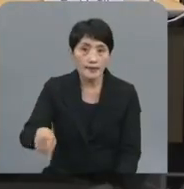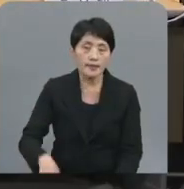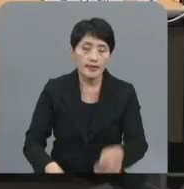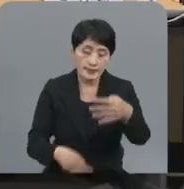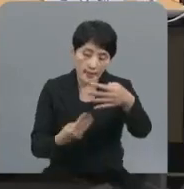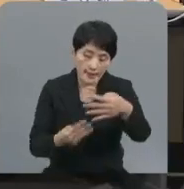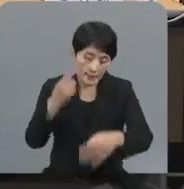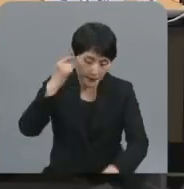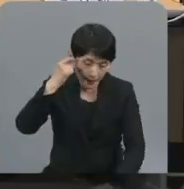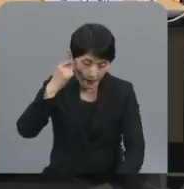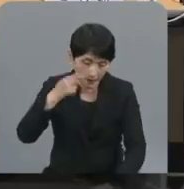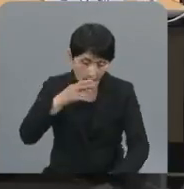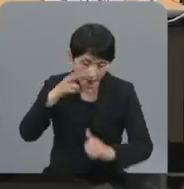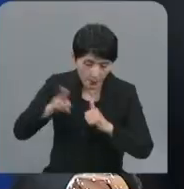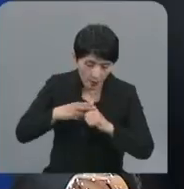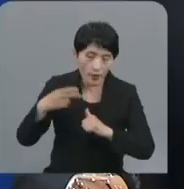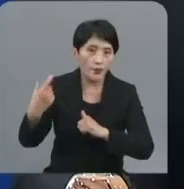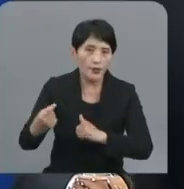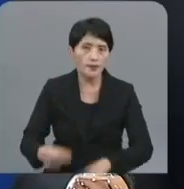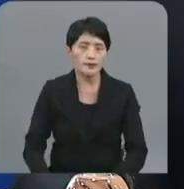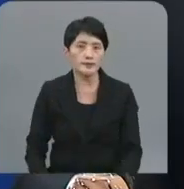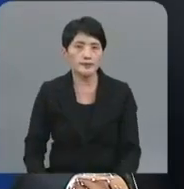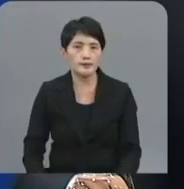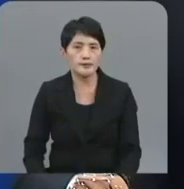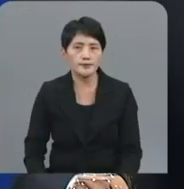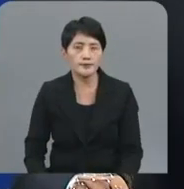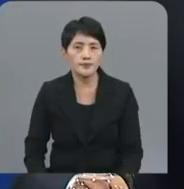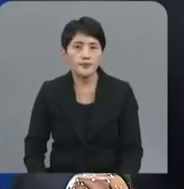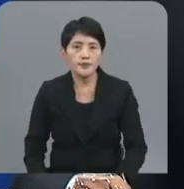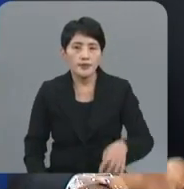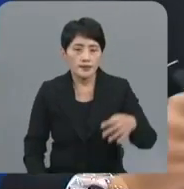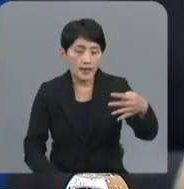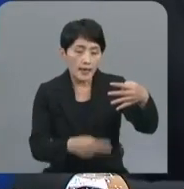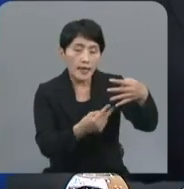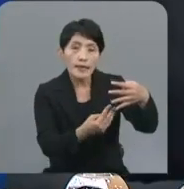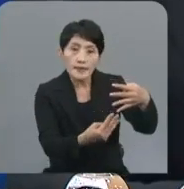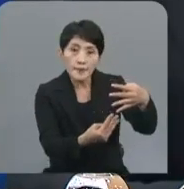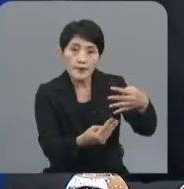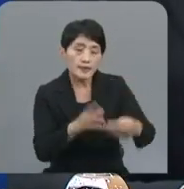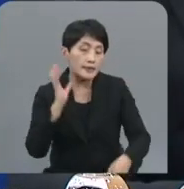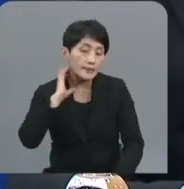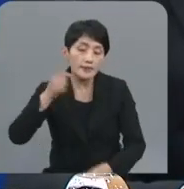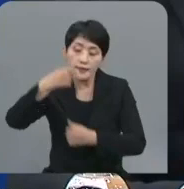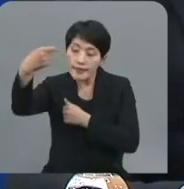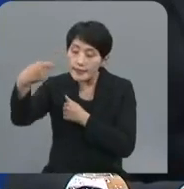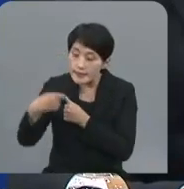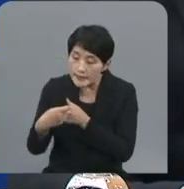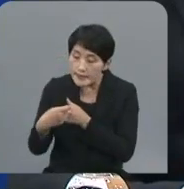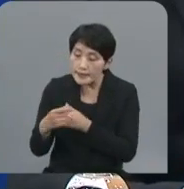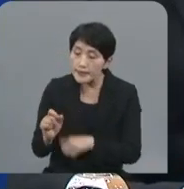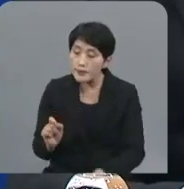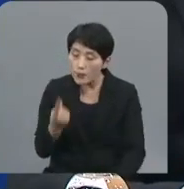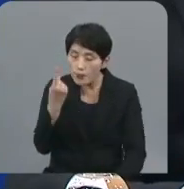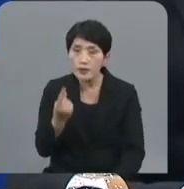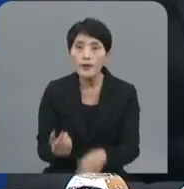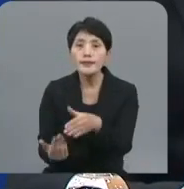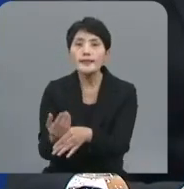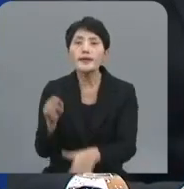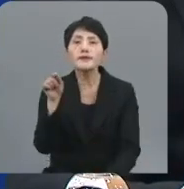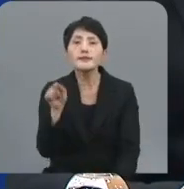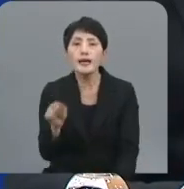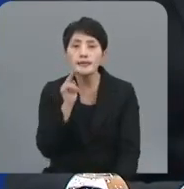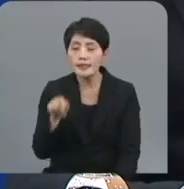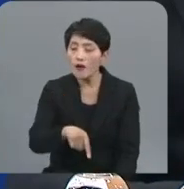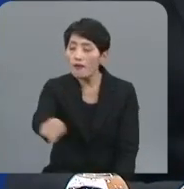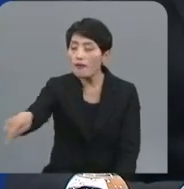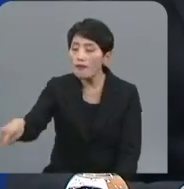chỉ trích phe cánh Hữu là chính phủ và đảng cầm quyền đang Phỉ báng tinh thần của cuộc nổi dậy 3 tháng 4 đặc biệt đảng dân chủ đồng hành chỉ trích việc những